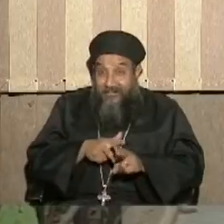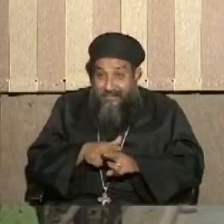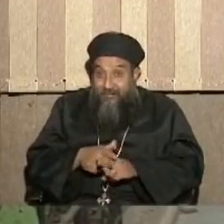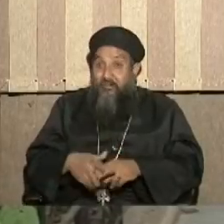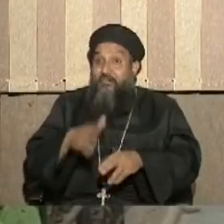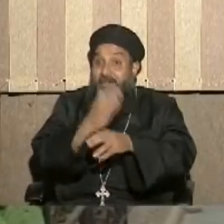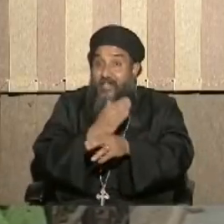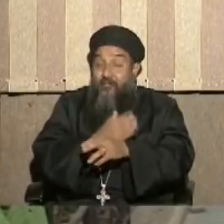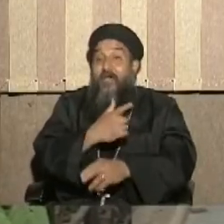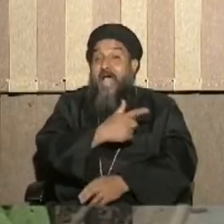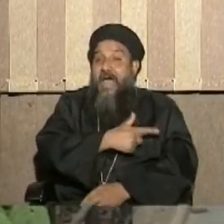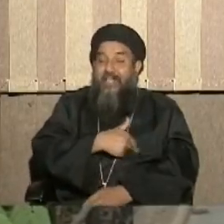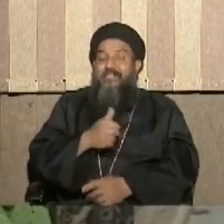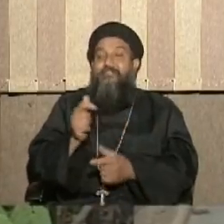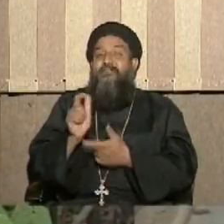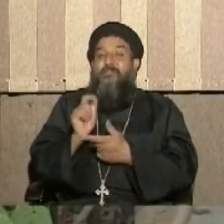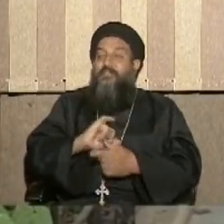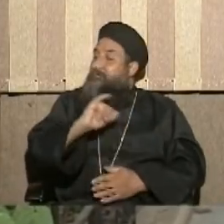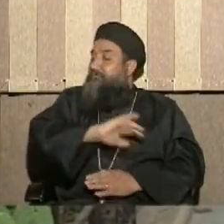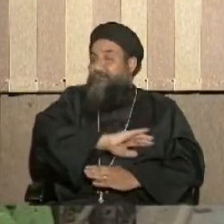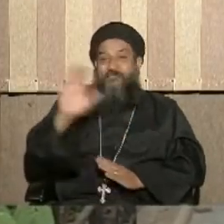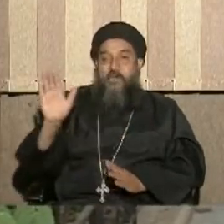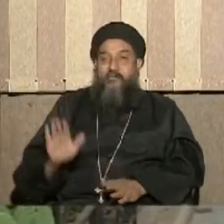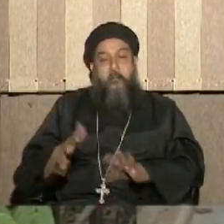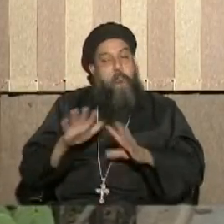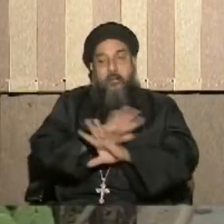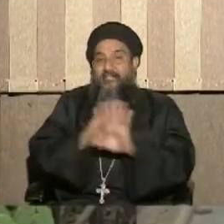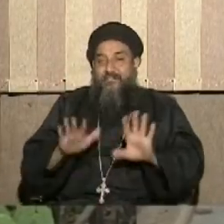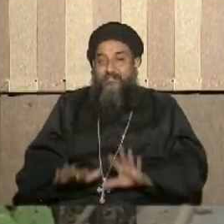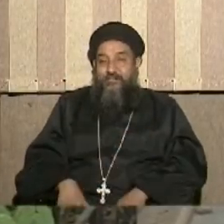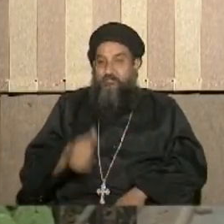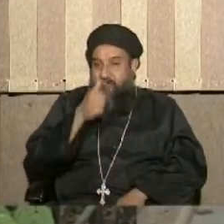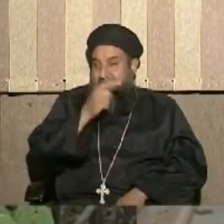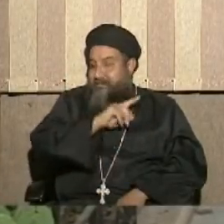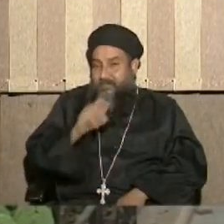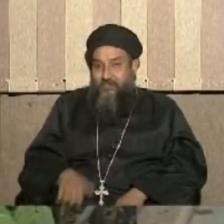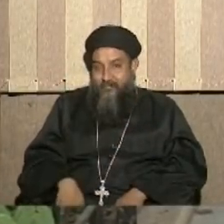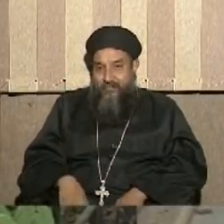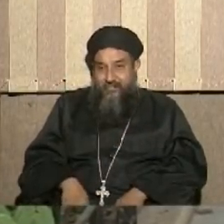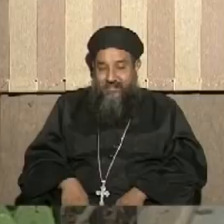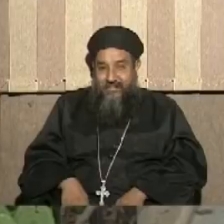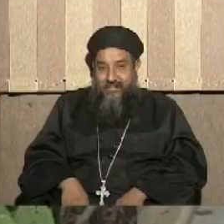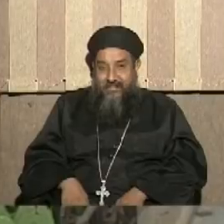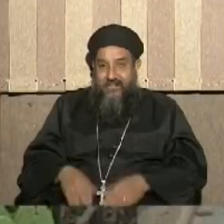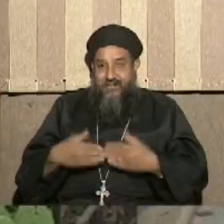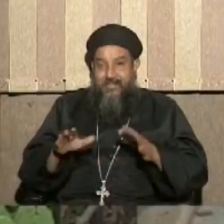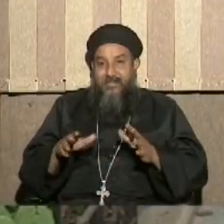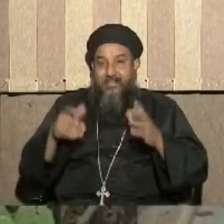التيجان يرموها من فوق.